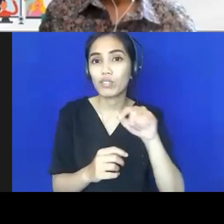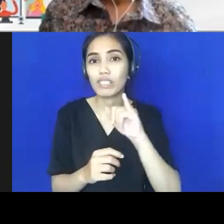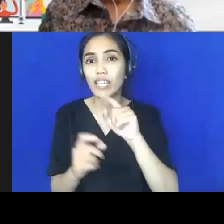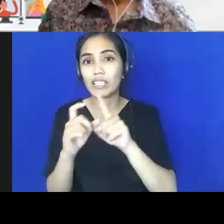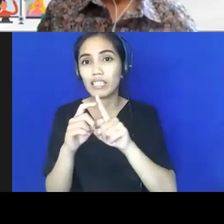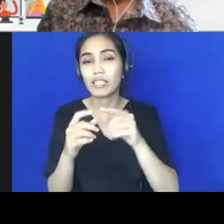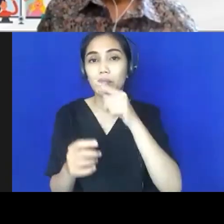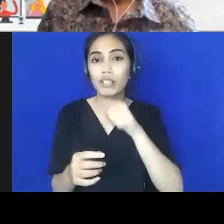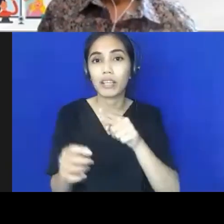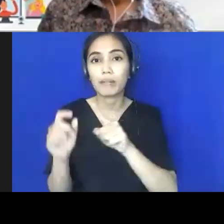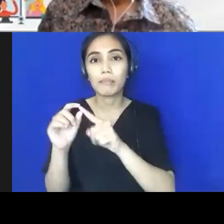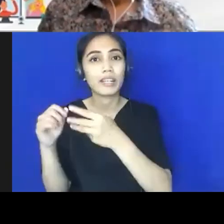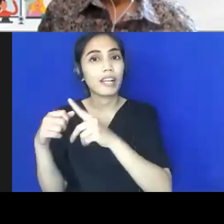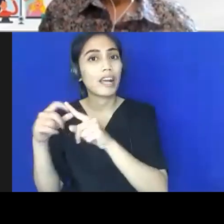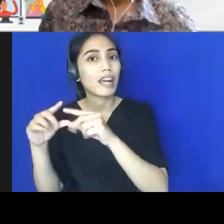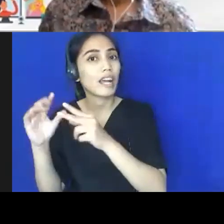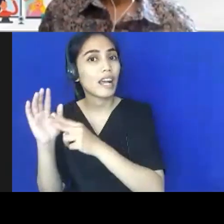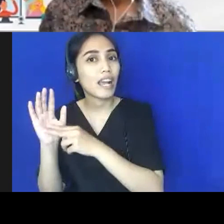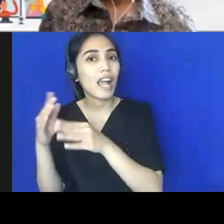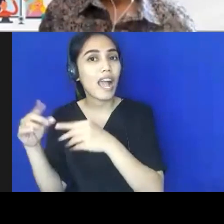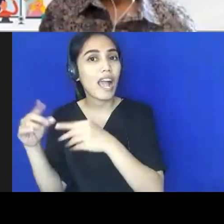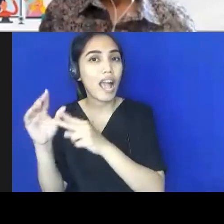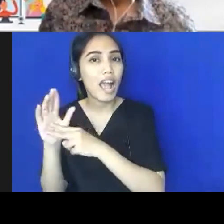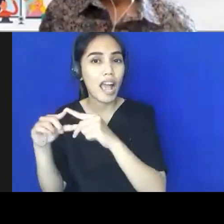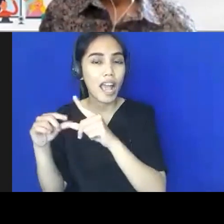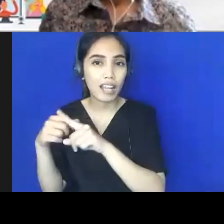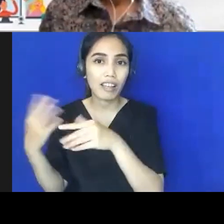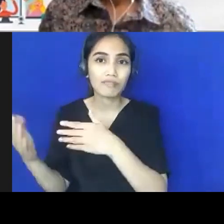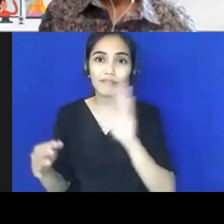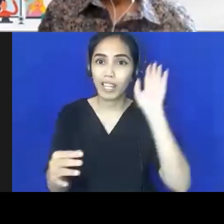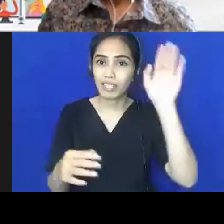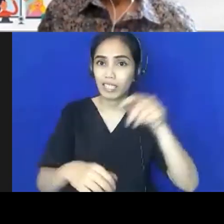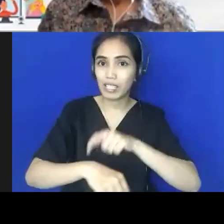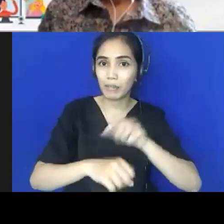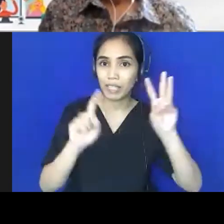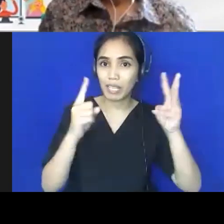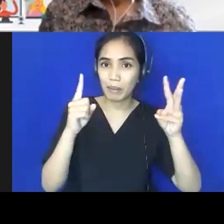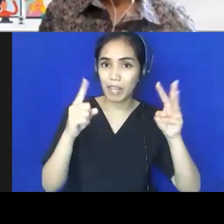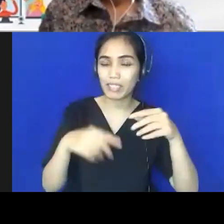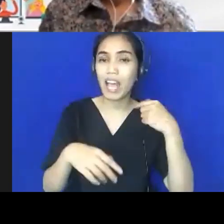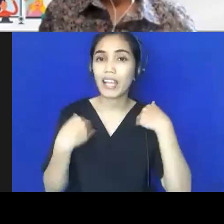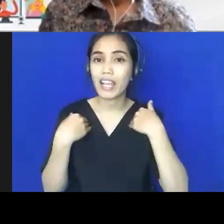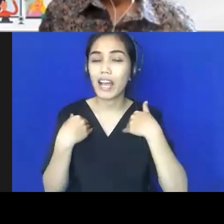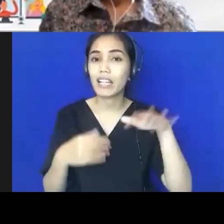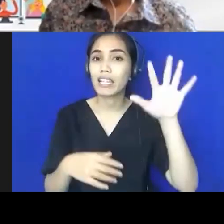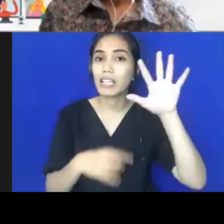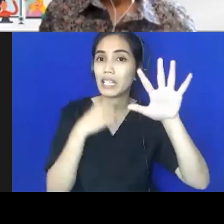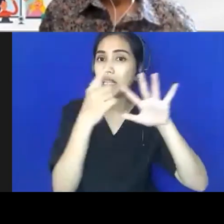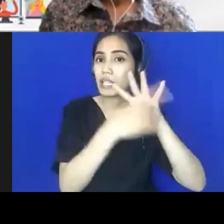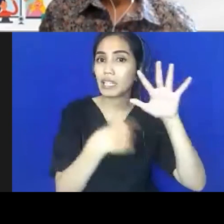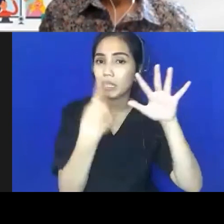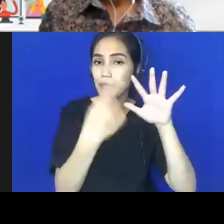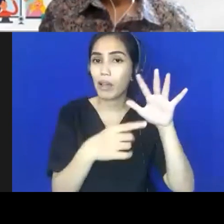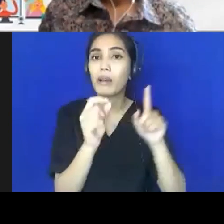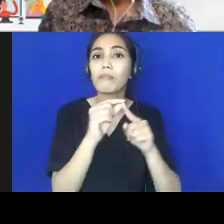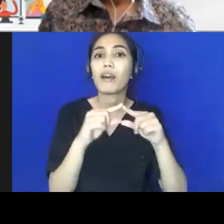s.id/Pekan Anak 2021. Dan juga nanti pada jam 13 masih akan ada 5 sesi